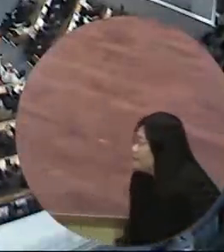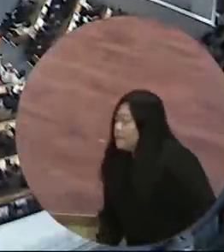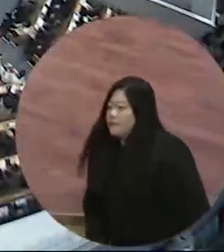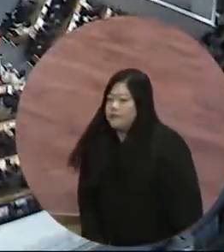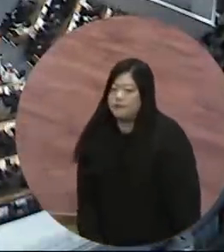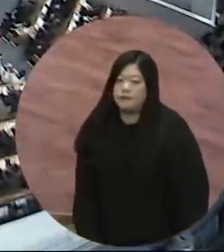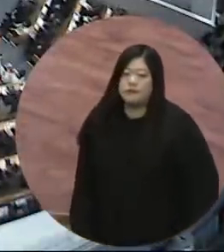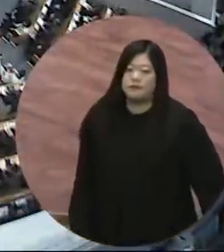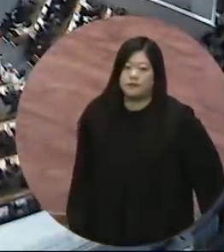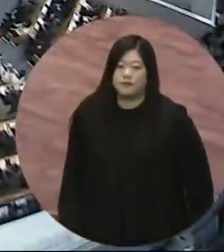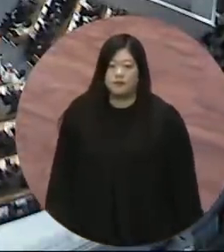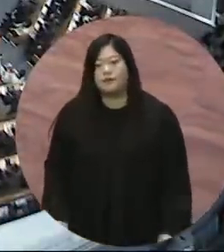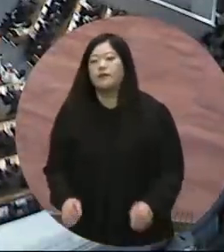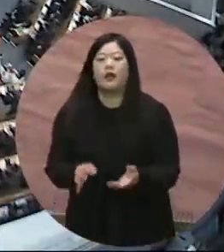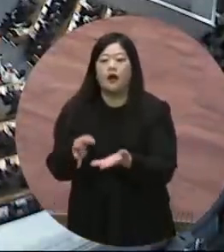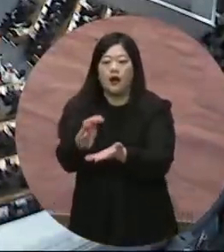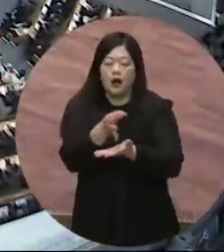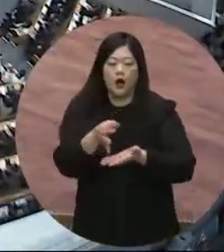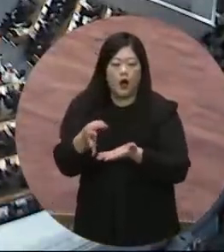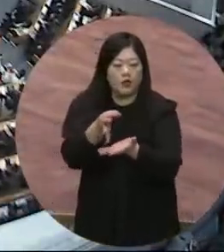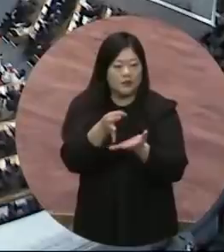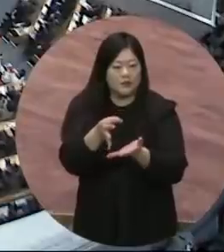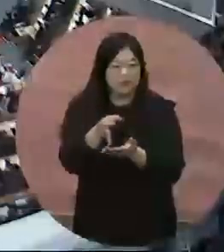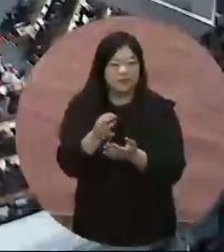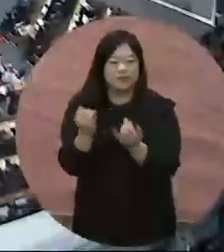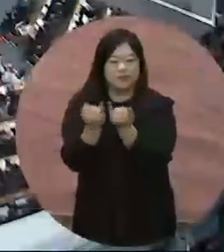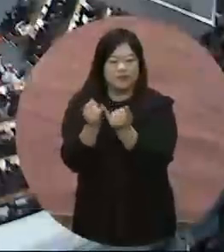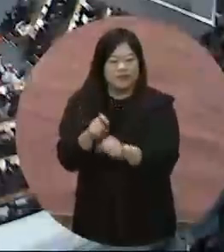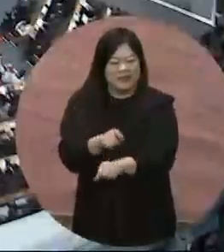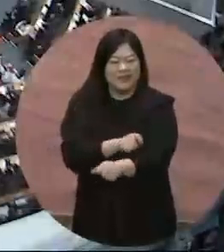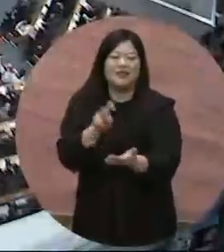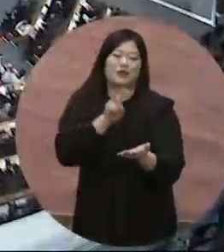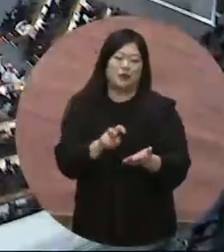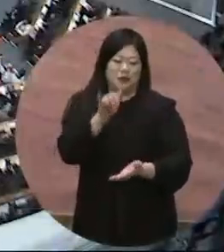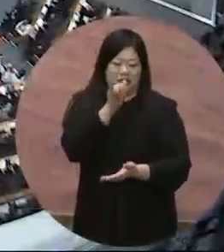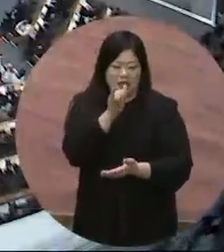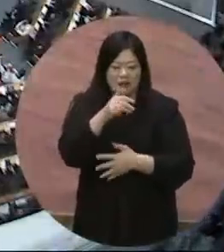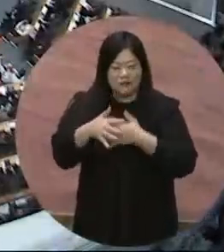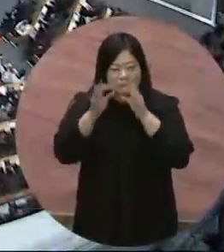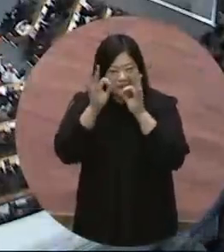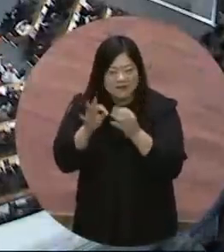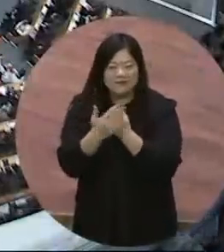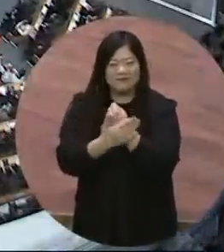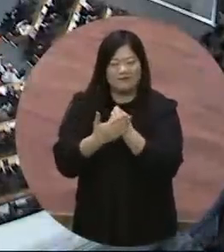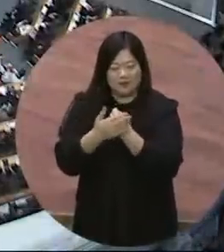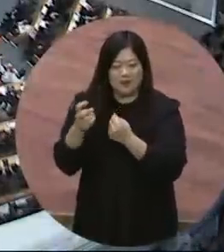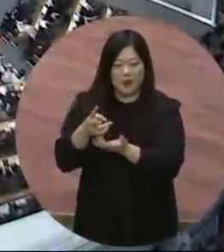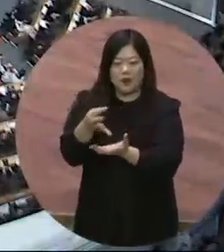헌금 특송으로 하나님께 영광 돌리실 때 준비하신 예물을 하나님께 드리겠습니다.